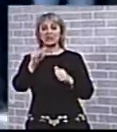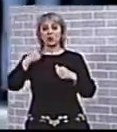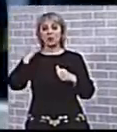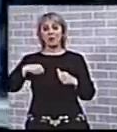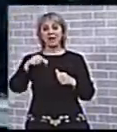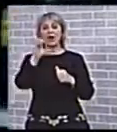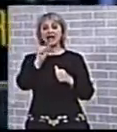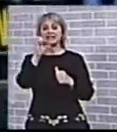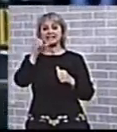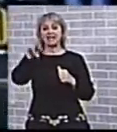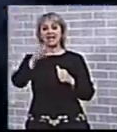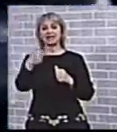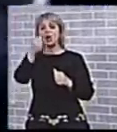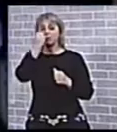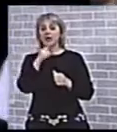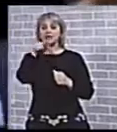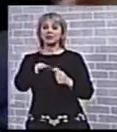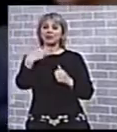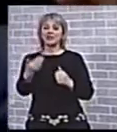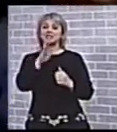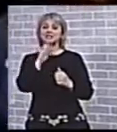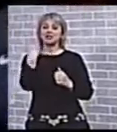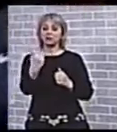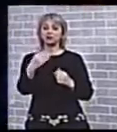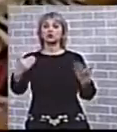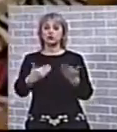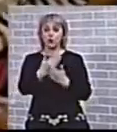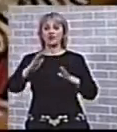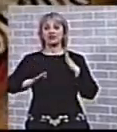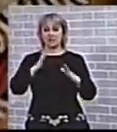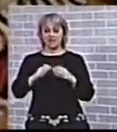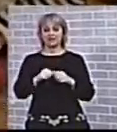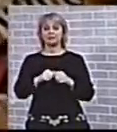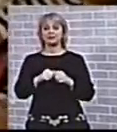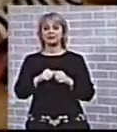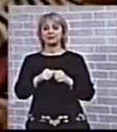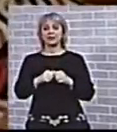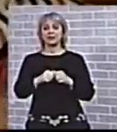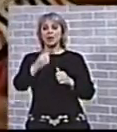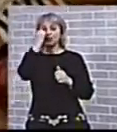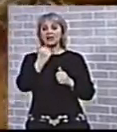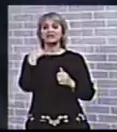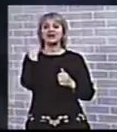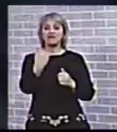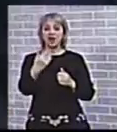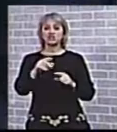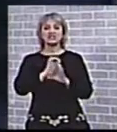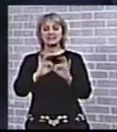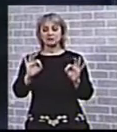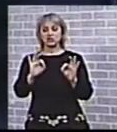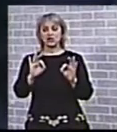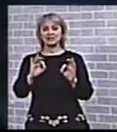майку Анны Сень. Благодарил помимо девушек и нового тренера. Благодаря вашей